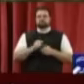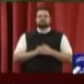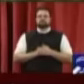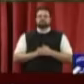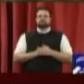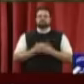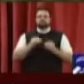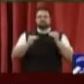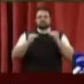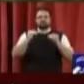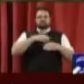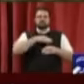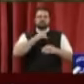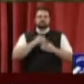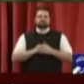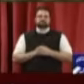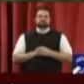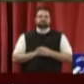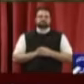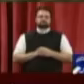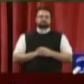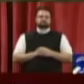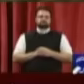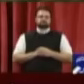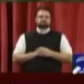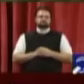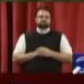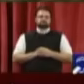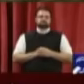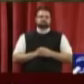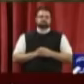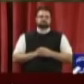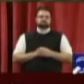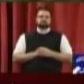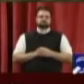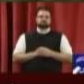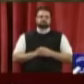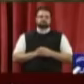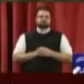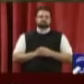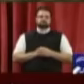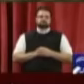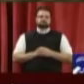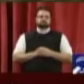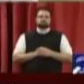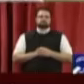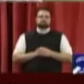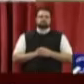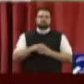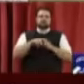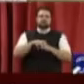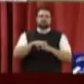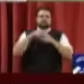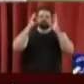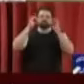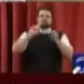unde suntem? În partea de imaturitate, nu? La revedere! La revedere! În calul de dar nu se caută în gură,